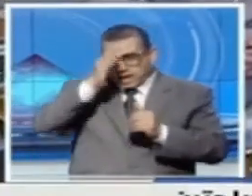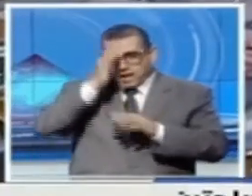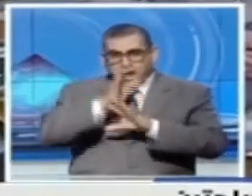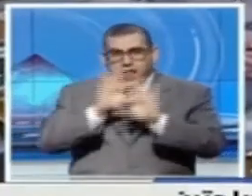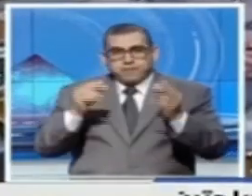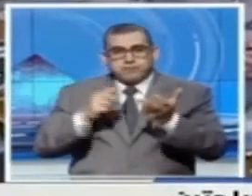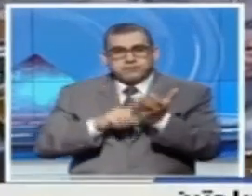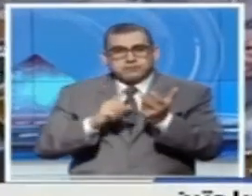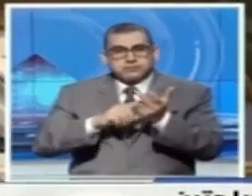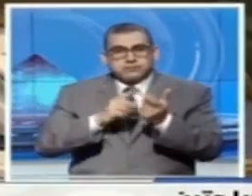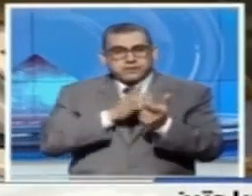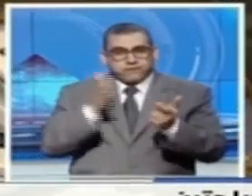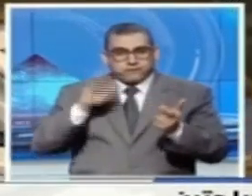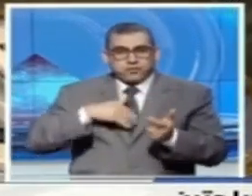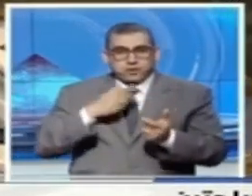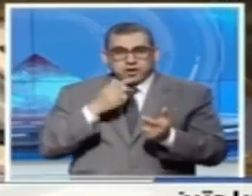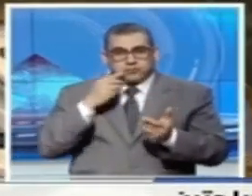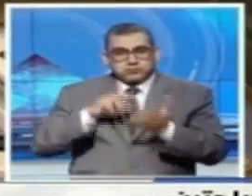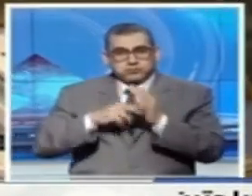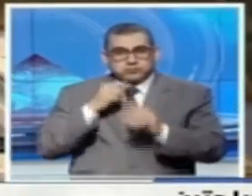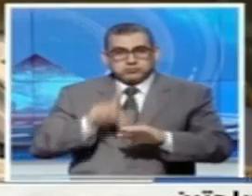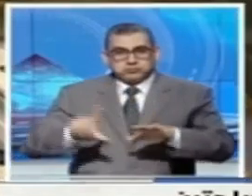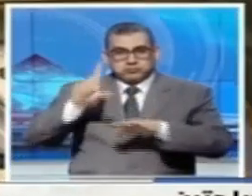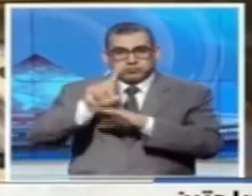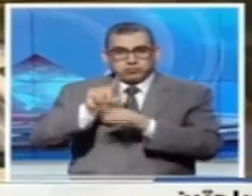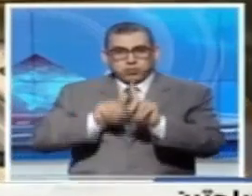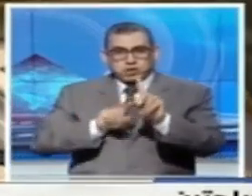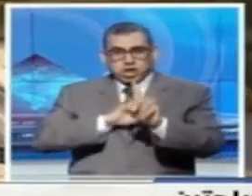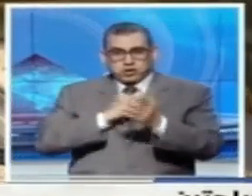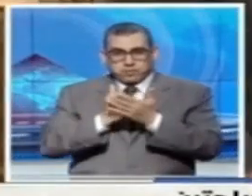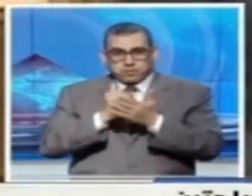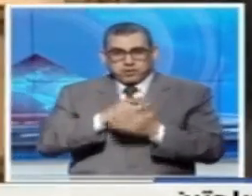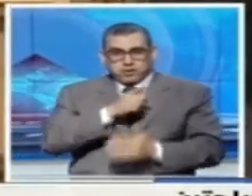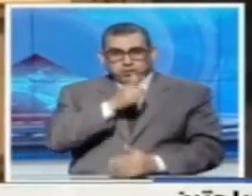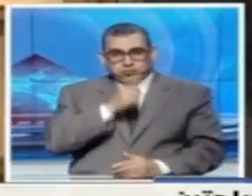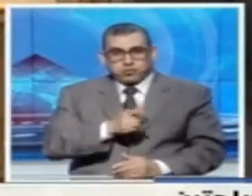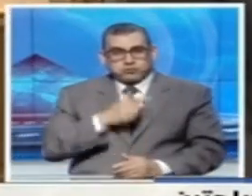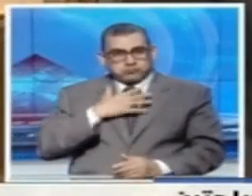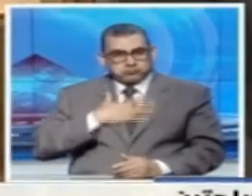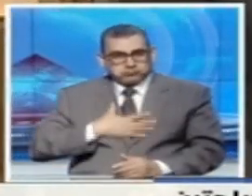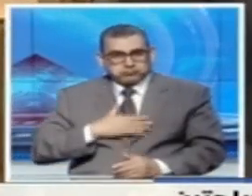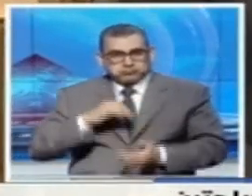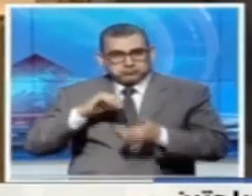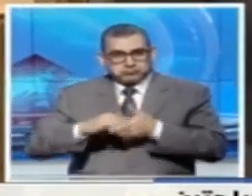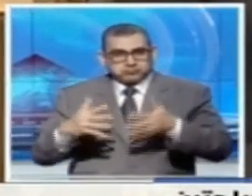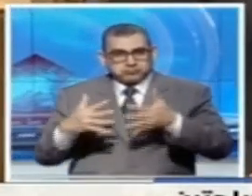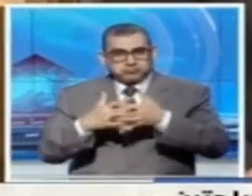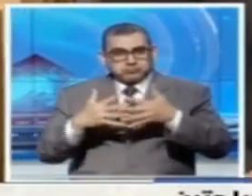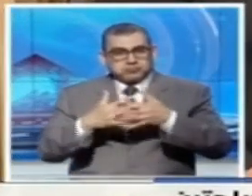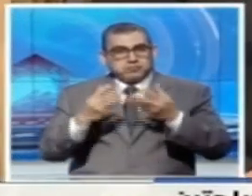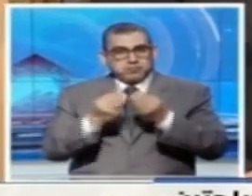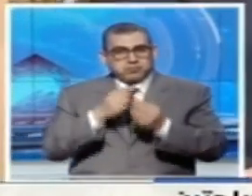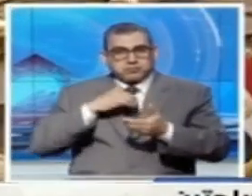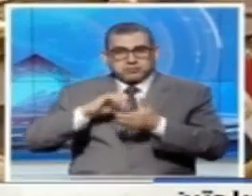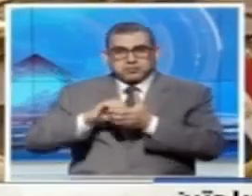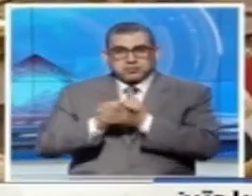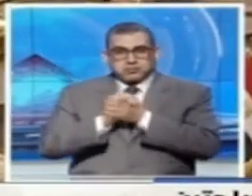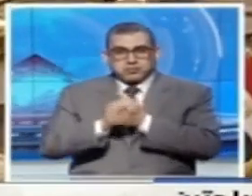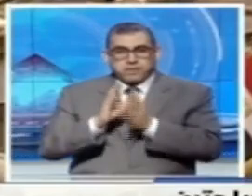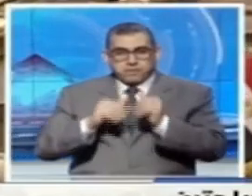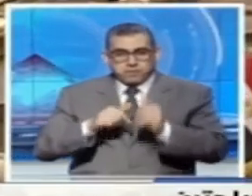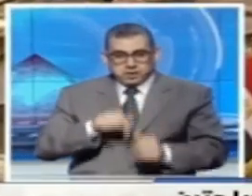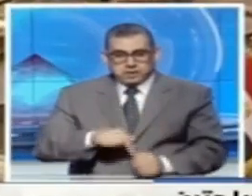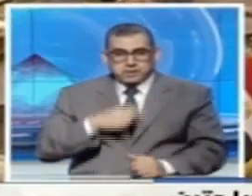من المجالات. وأكد القائد العام للقوات المسلحة على اعتزازه بعلاقات الشراكة التي تربط القوات